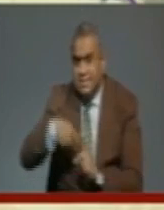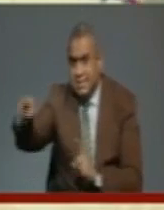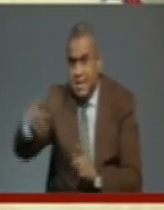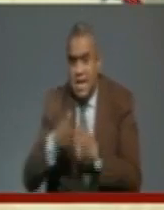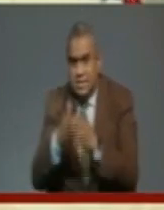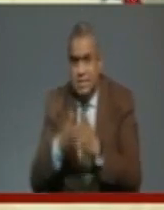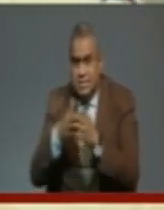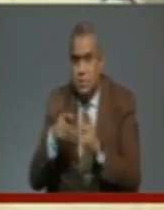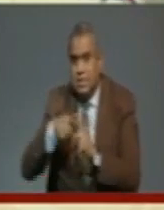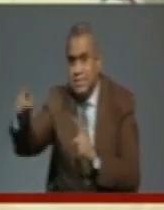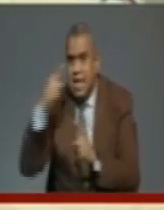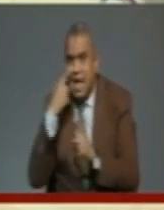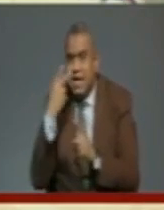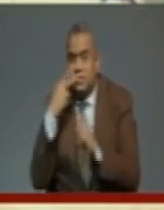السخنة،